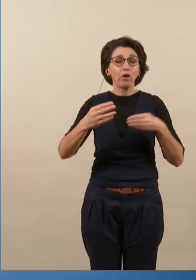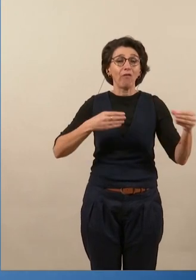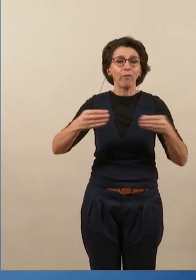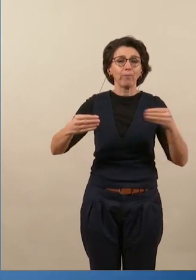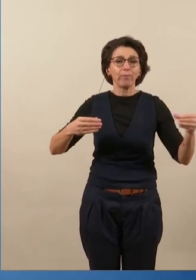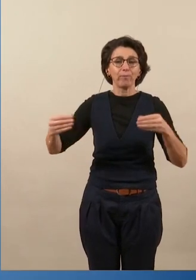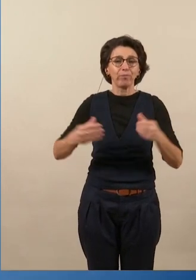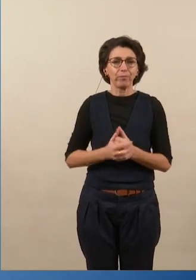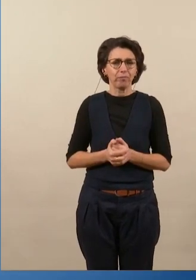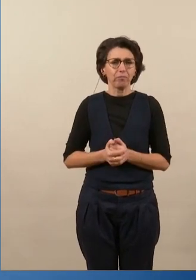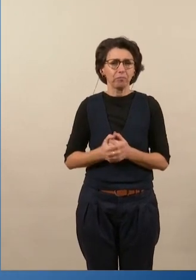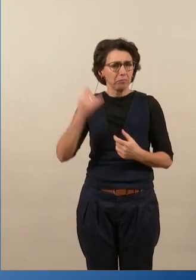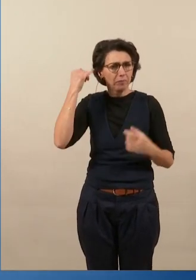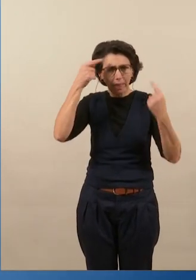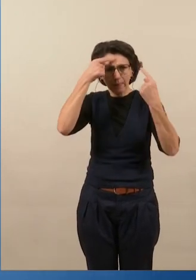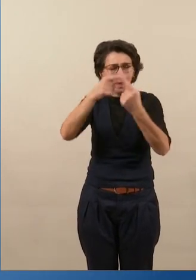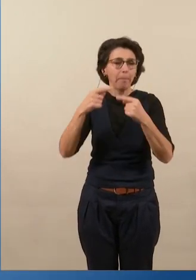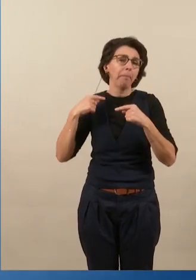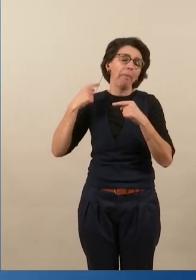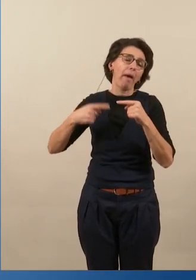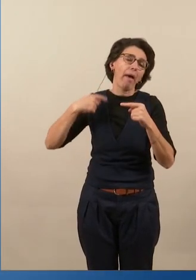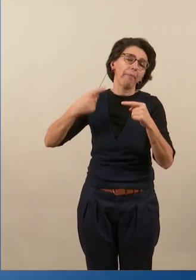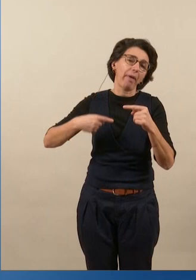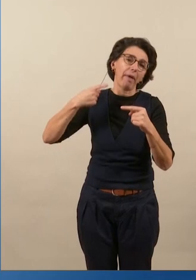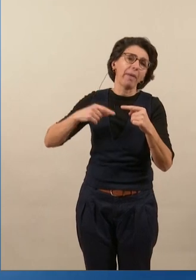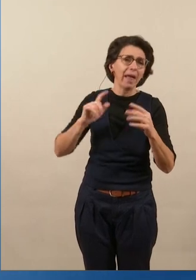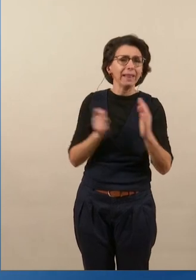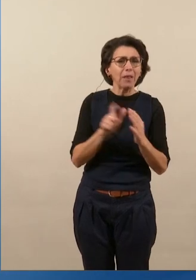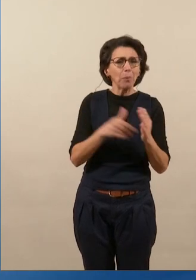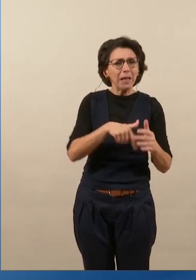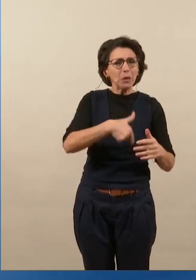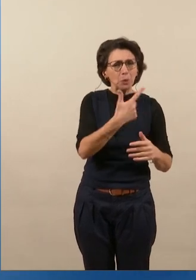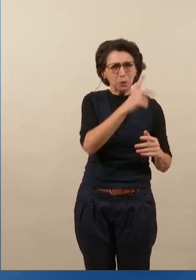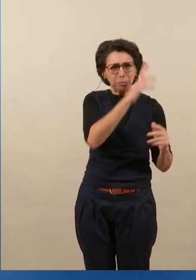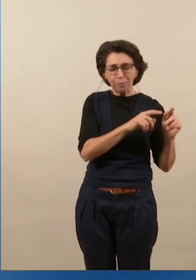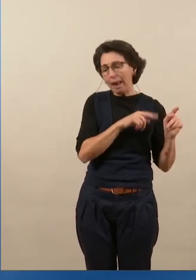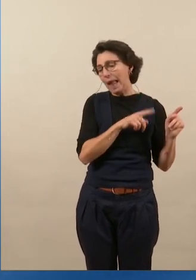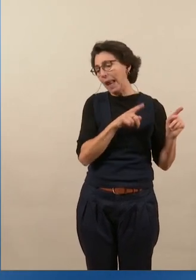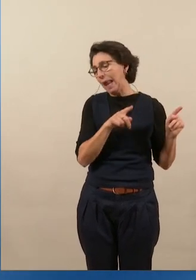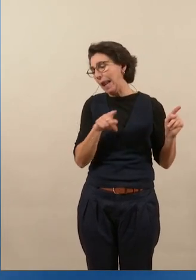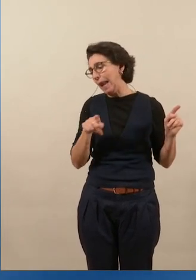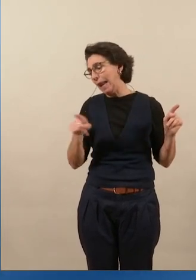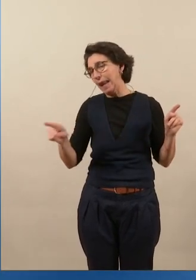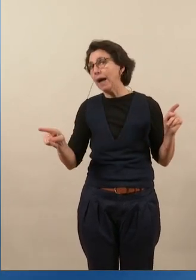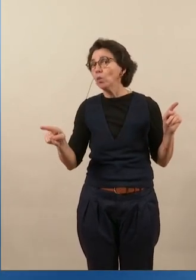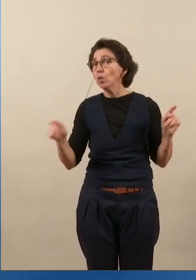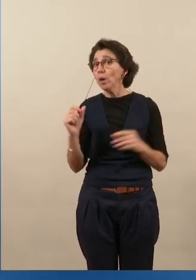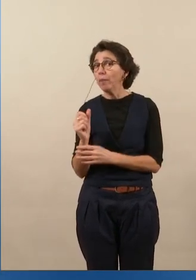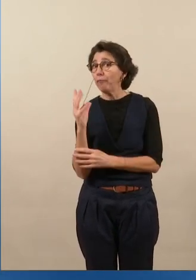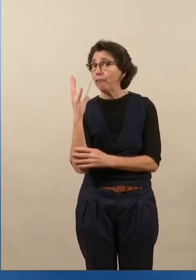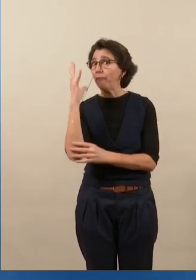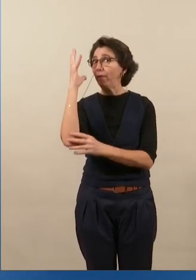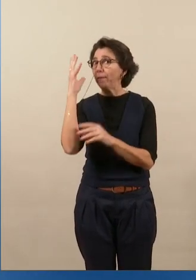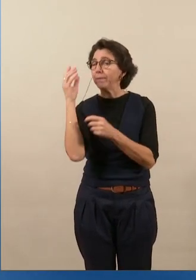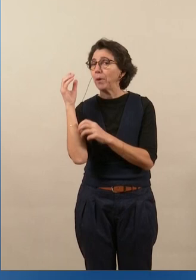2012 si ma mémoire est bonne là pour le coup c'est un vrai maronniier qui a eu le temps de de grandir je vous